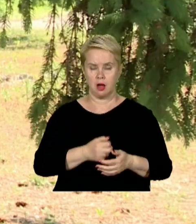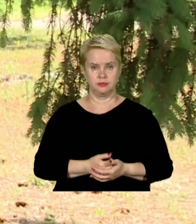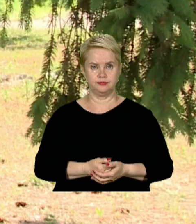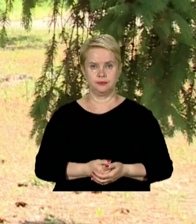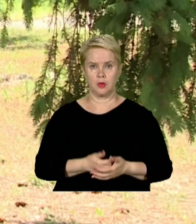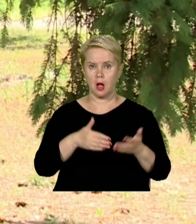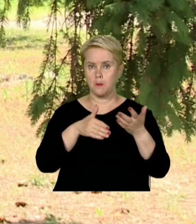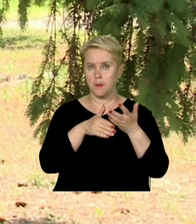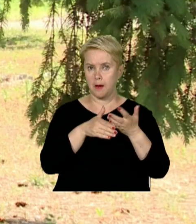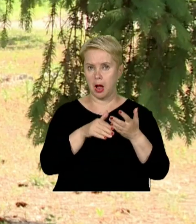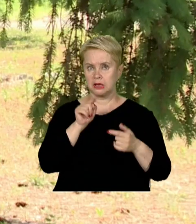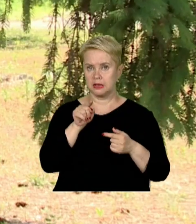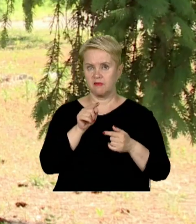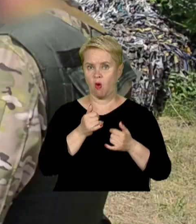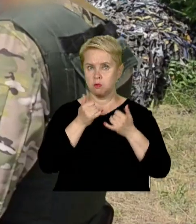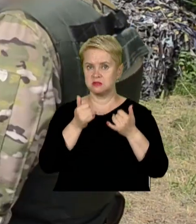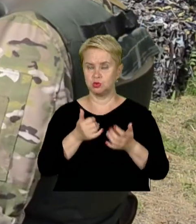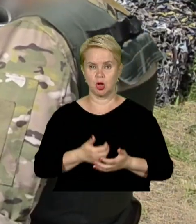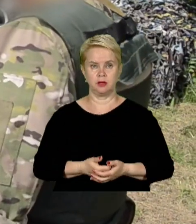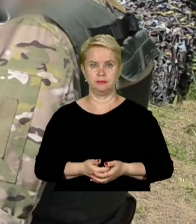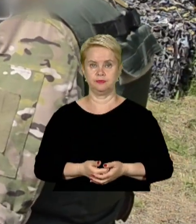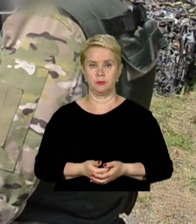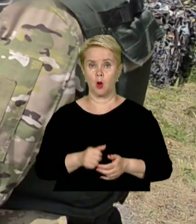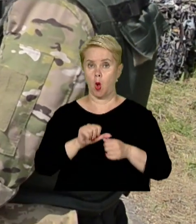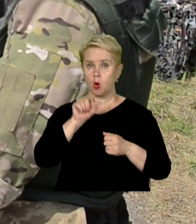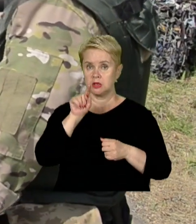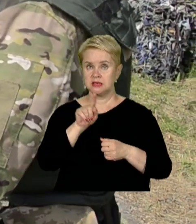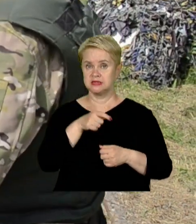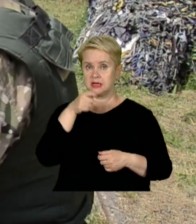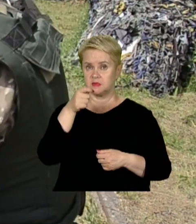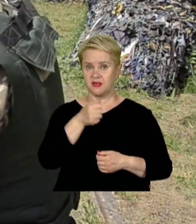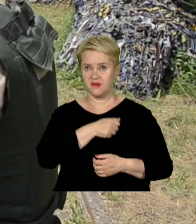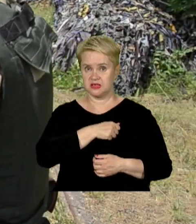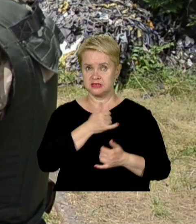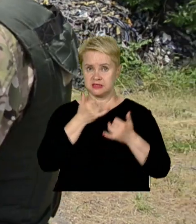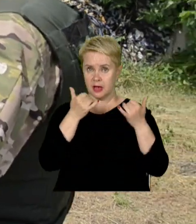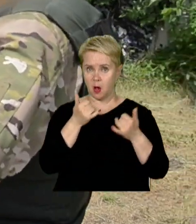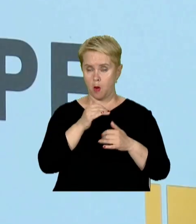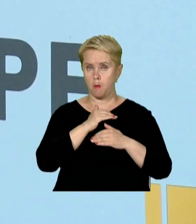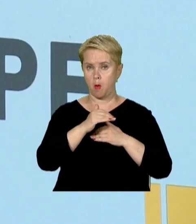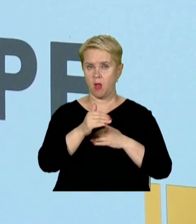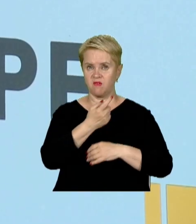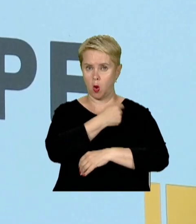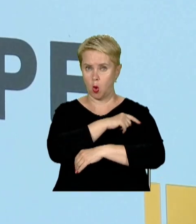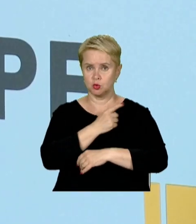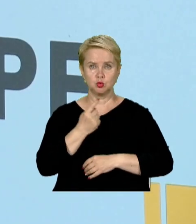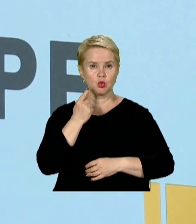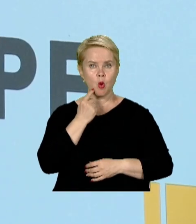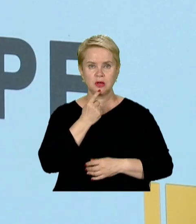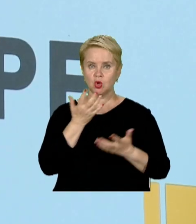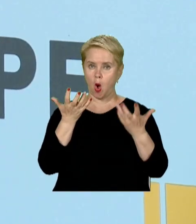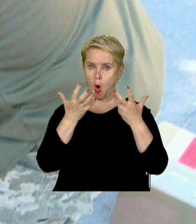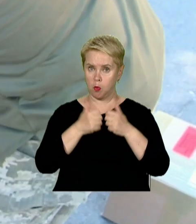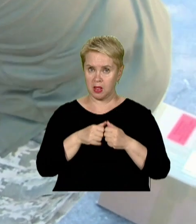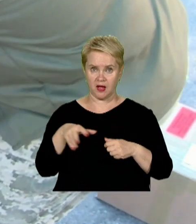и помогать им в обеспечении. Окрім того, за запитом військових забезпечили польовий госпіталь стоматологічним